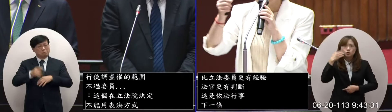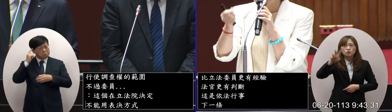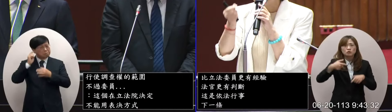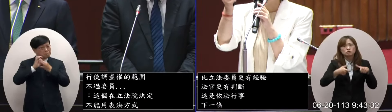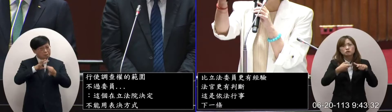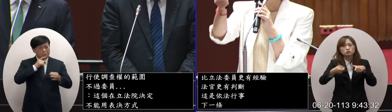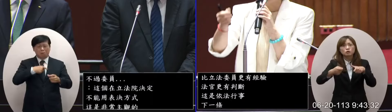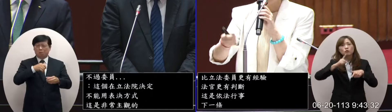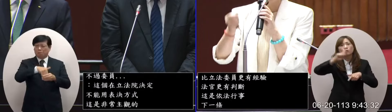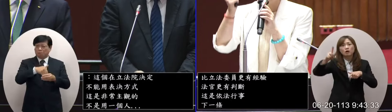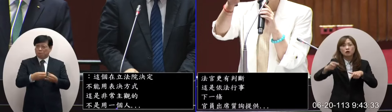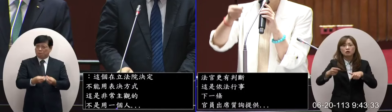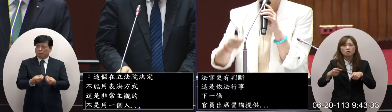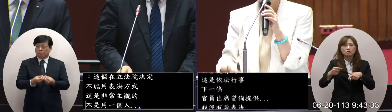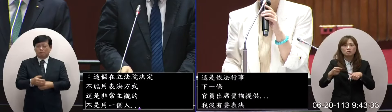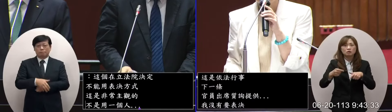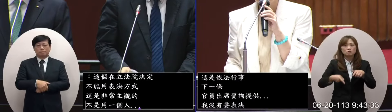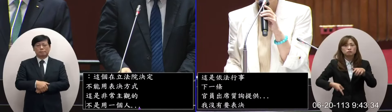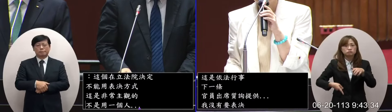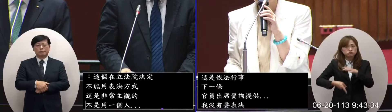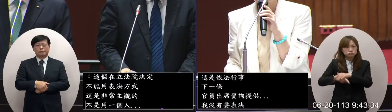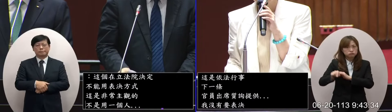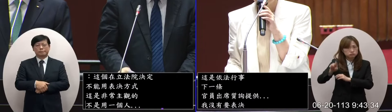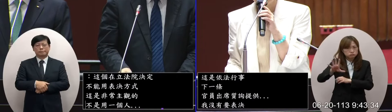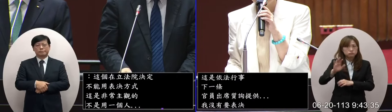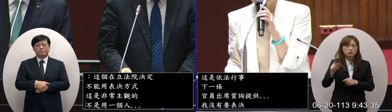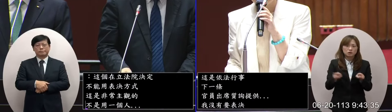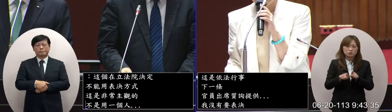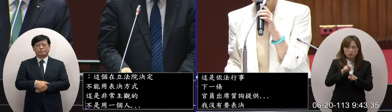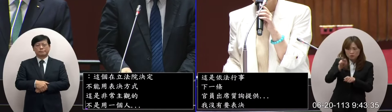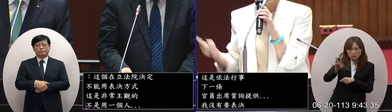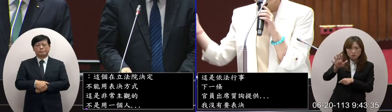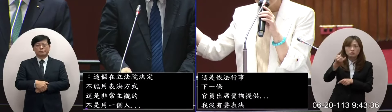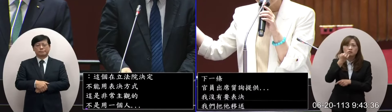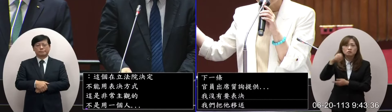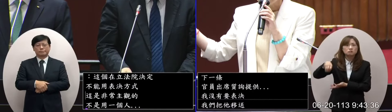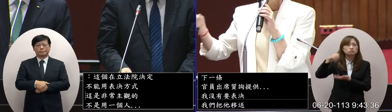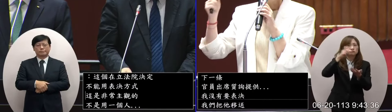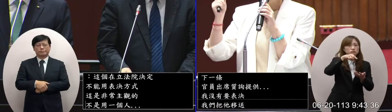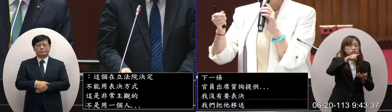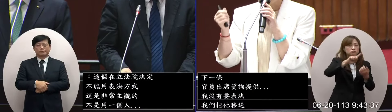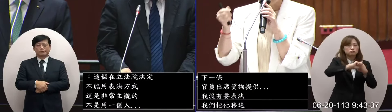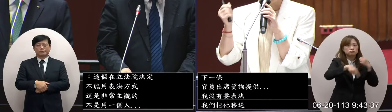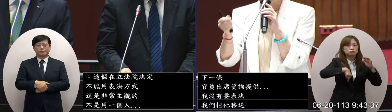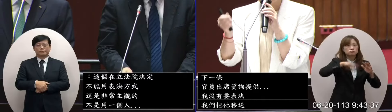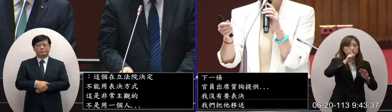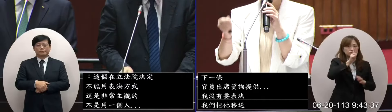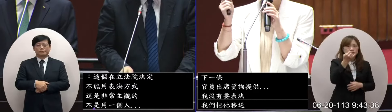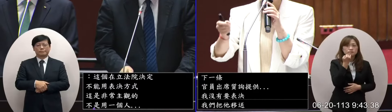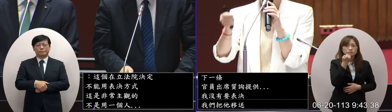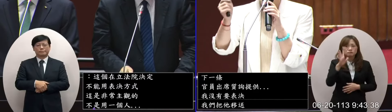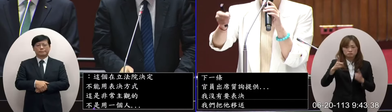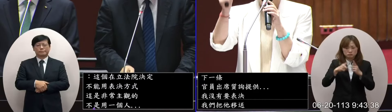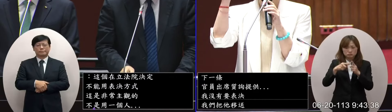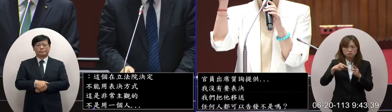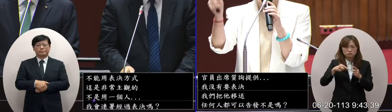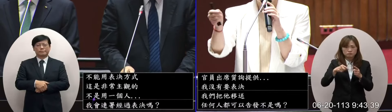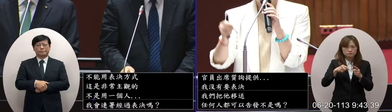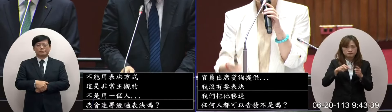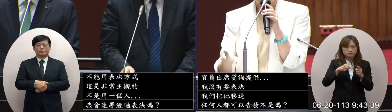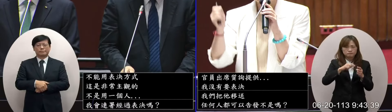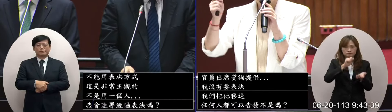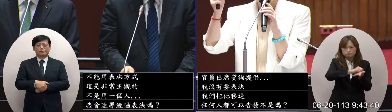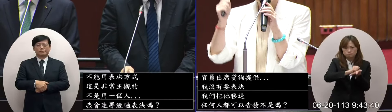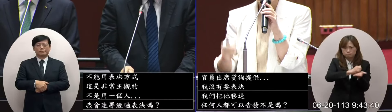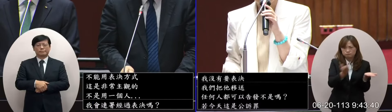般百姓知道那个人在说谎，他就可以拿去法院做伪证罪的告发，不是吗？同样的，有人拿出资料证明这个人在